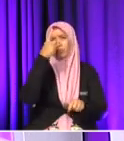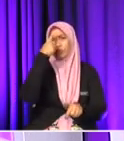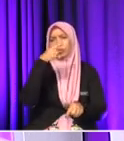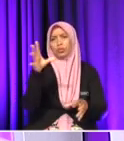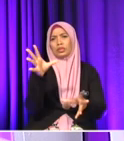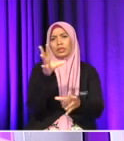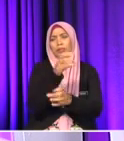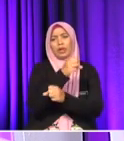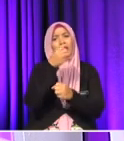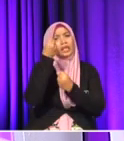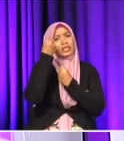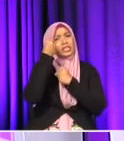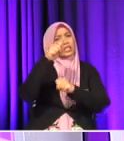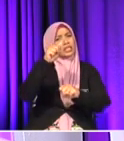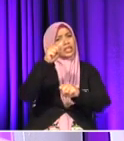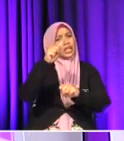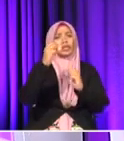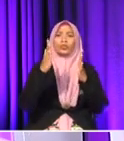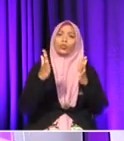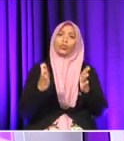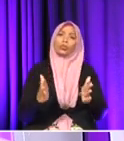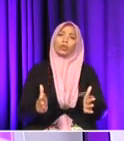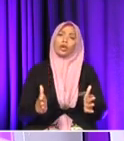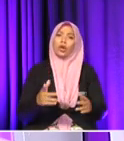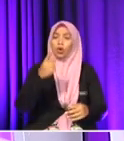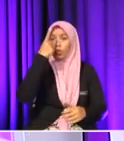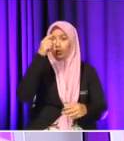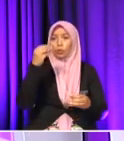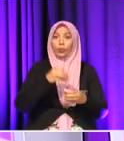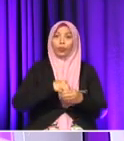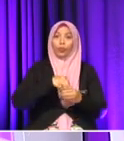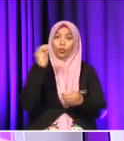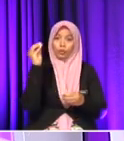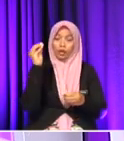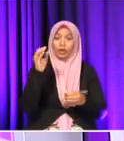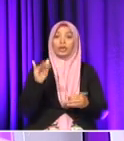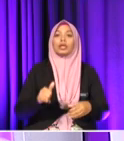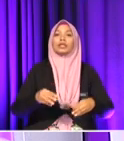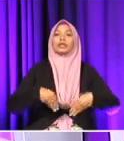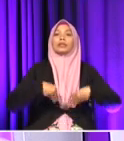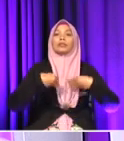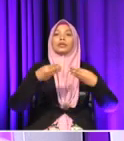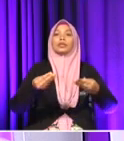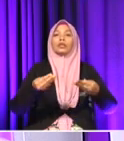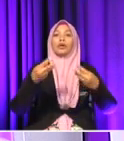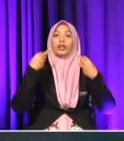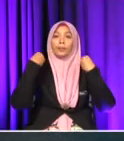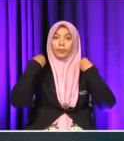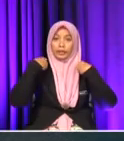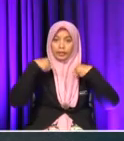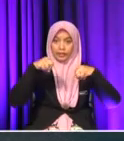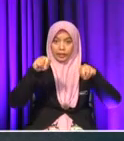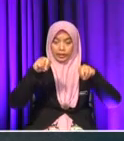kesetiaan Odin kepada produk atau perhitungan hanya dibekalkan Syarikat contohnya istrinya